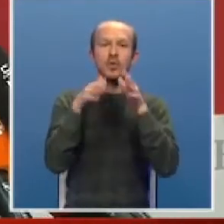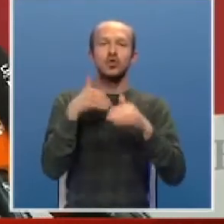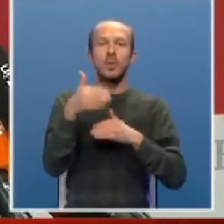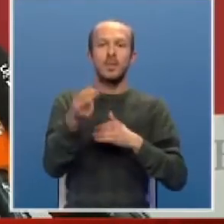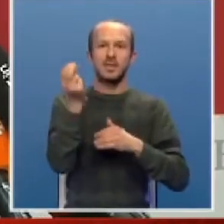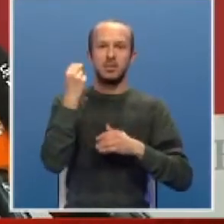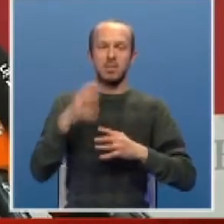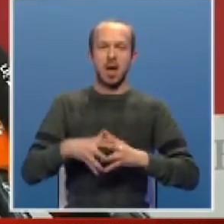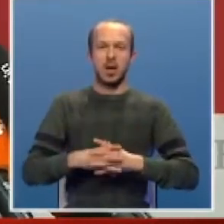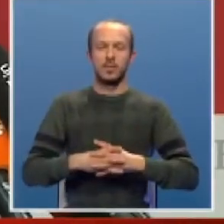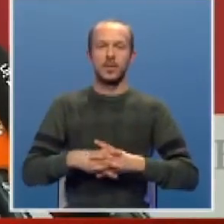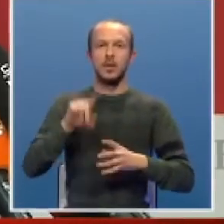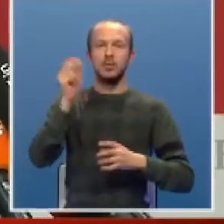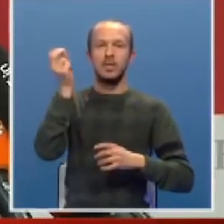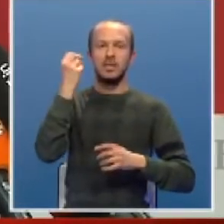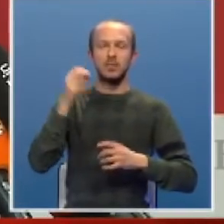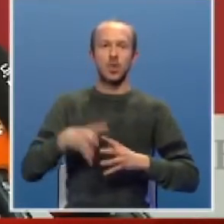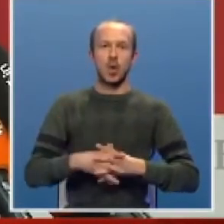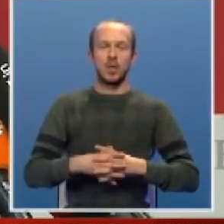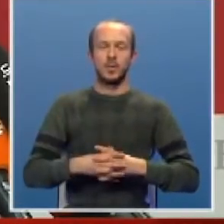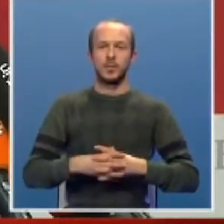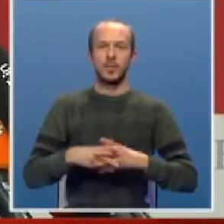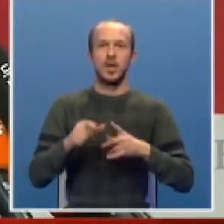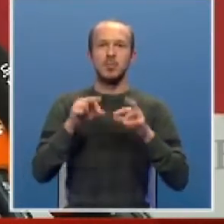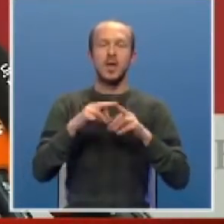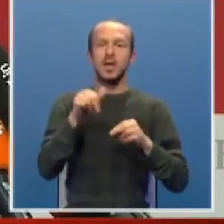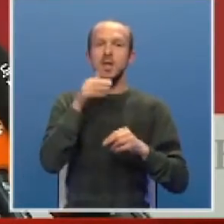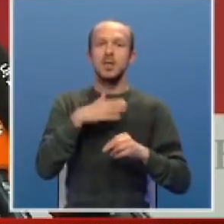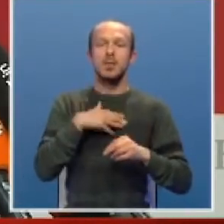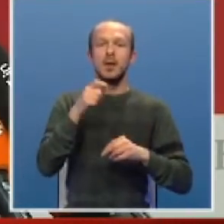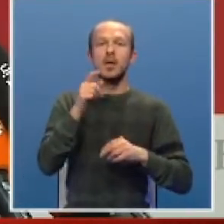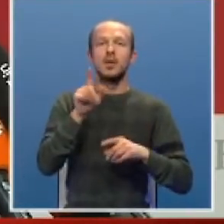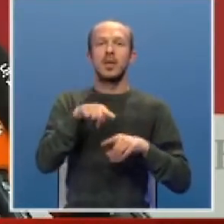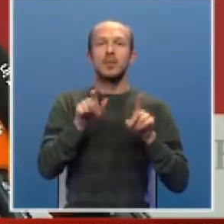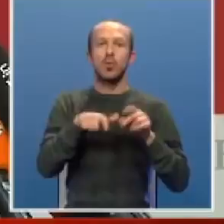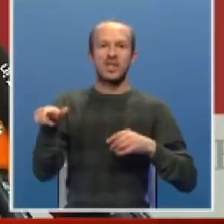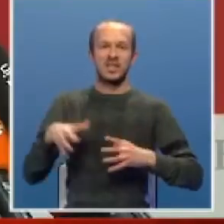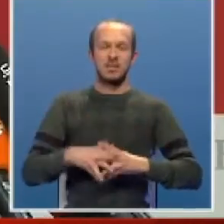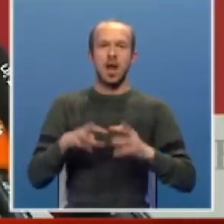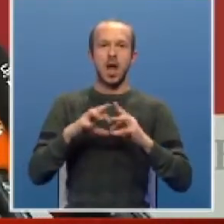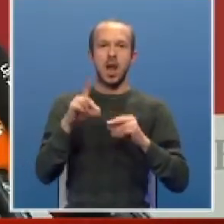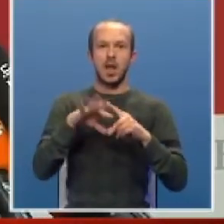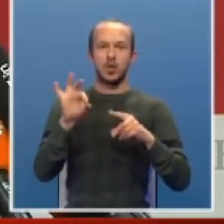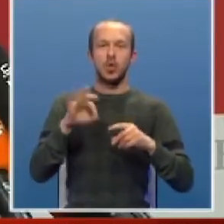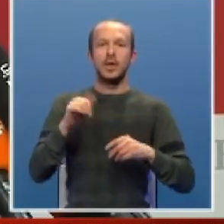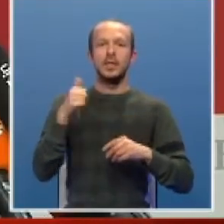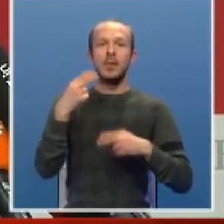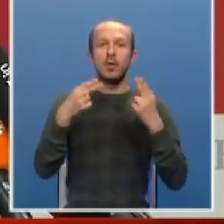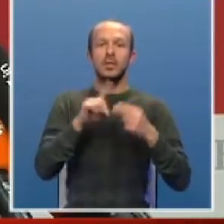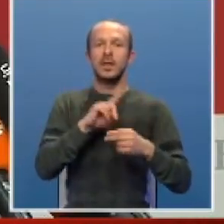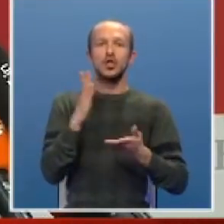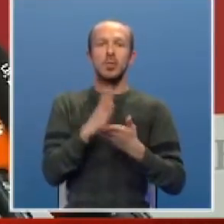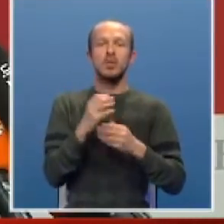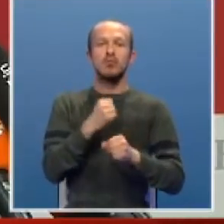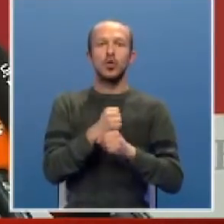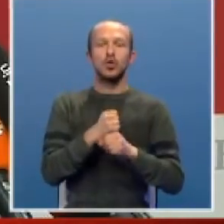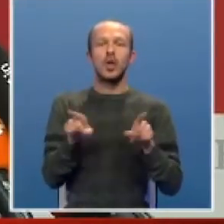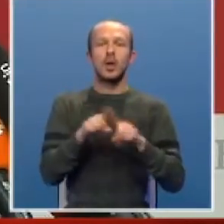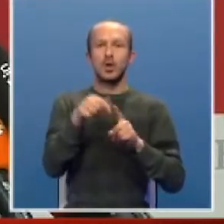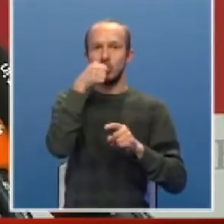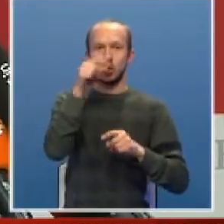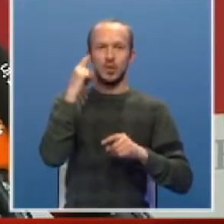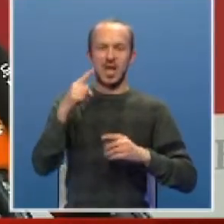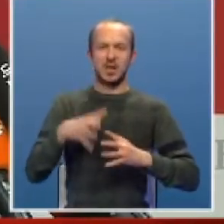Srbima, Republici Srpskoj, pa i nama, naravno, nekim pojedincima. Ali eto, njena politika neće biti podržana, kao što